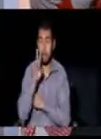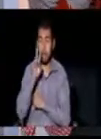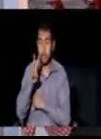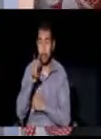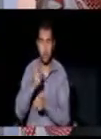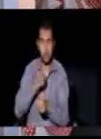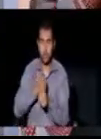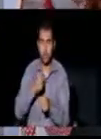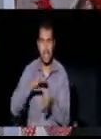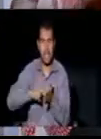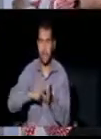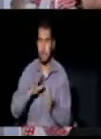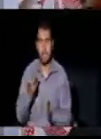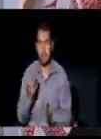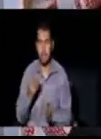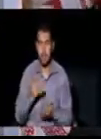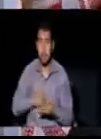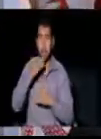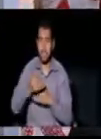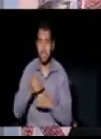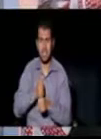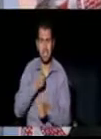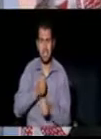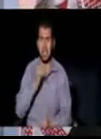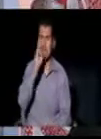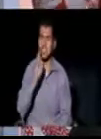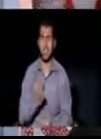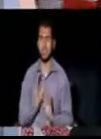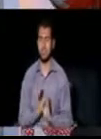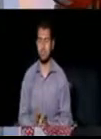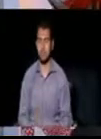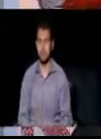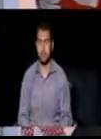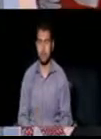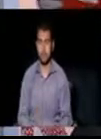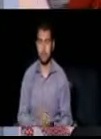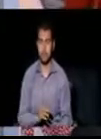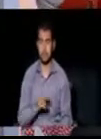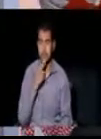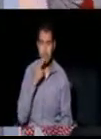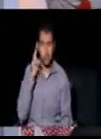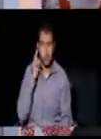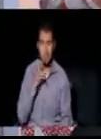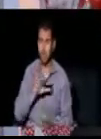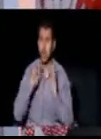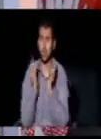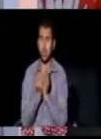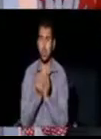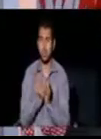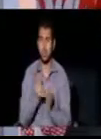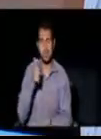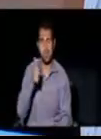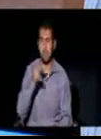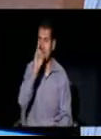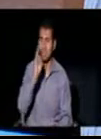بيوديه للشغل. كل الناس شايفيننا ان احنا قليلين، لا احنا كويسين، واحنا عندنا دماغ اجدع ناس، وبنفكر